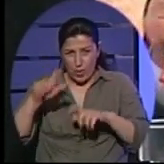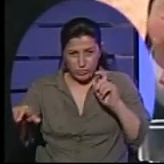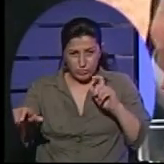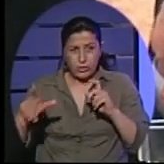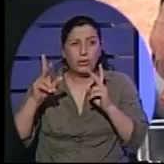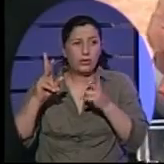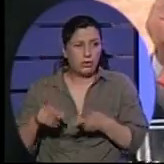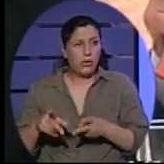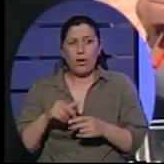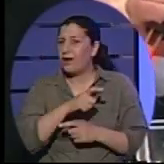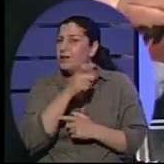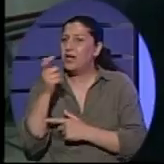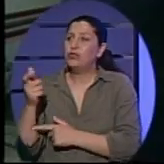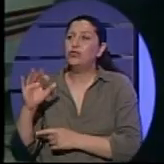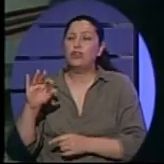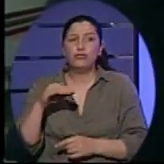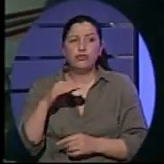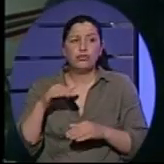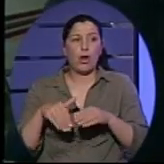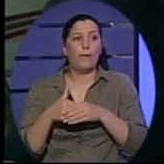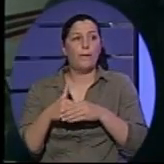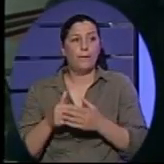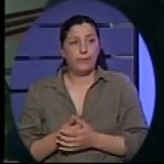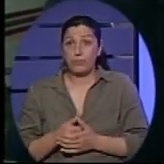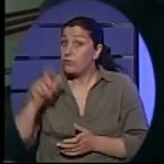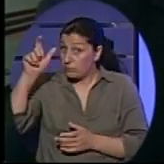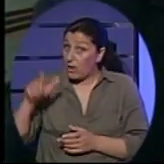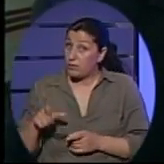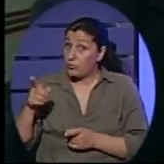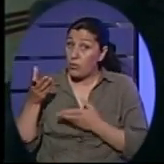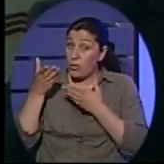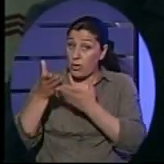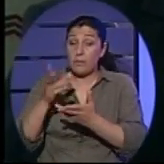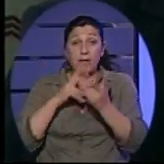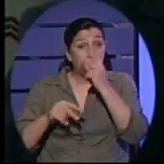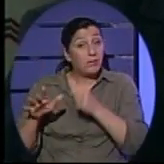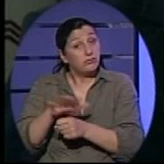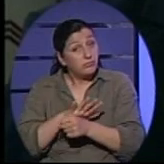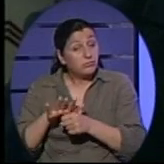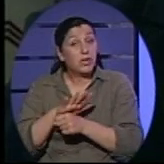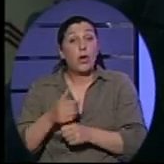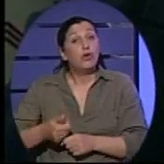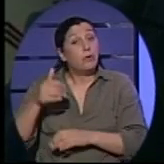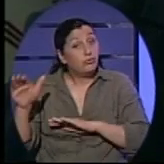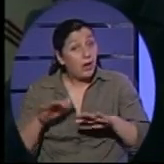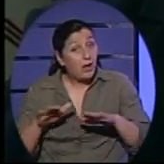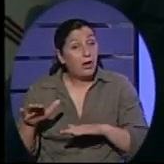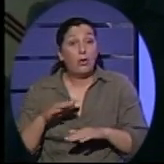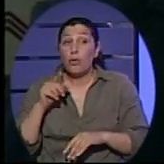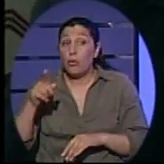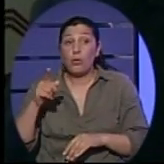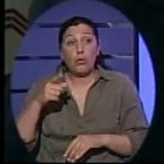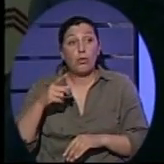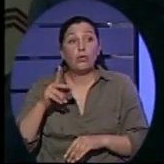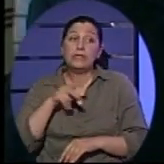עליהם יכולים להיות גשר נהדר לשלום הוא בן אדם ממלכתי הוא יכול גם לדבר עם שרים הוא יכול גם לדבר עם ראש הממשלה הוא אין לו